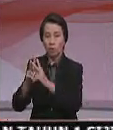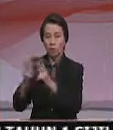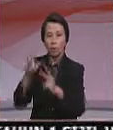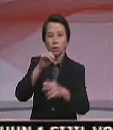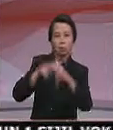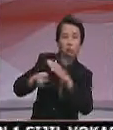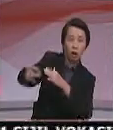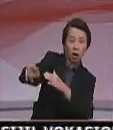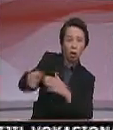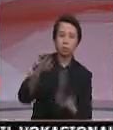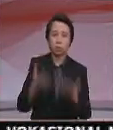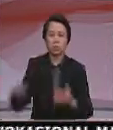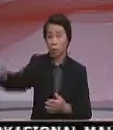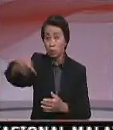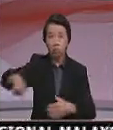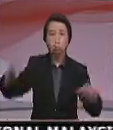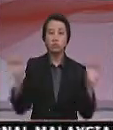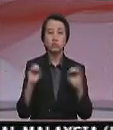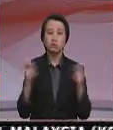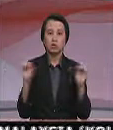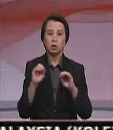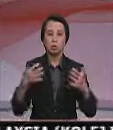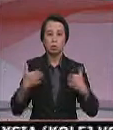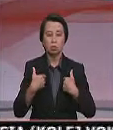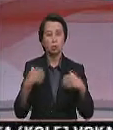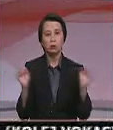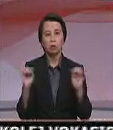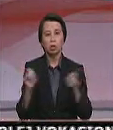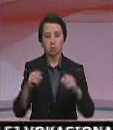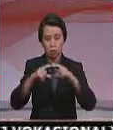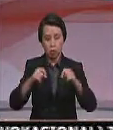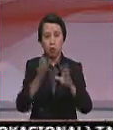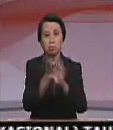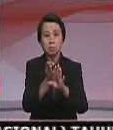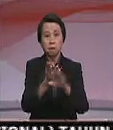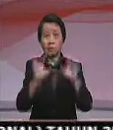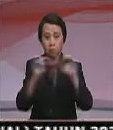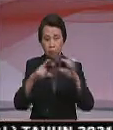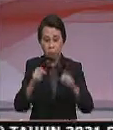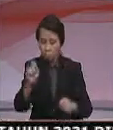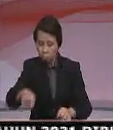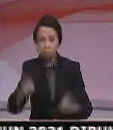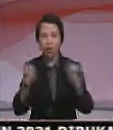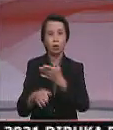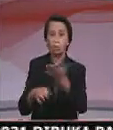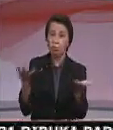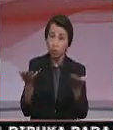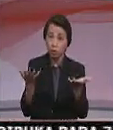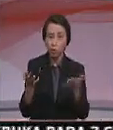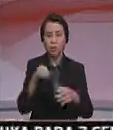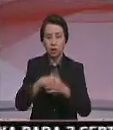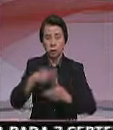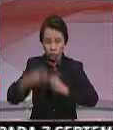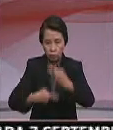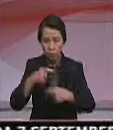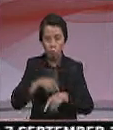itu, kemungkinan mereka ni tiada lagi ke mempunyai kad bank dan sebagainya. Oleh itu, dalam proses